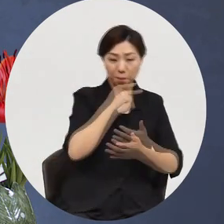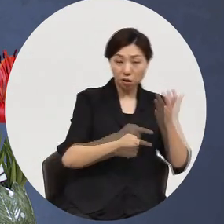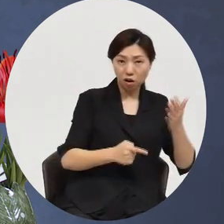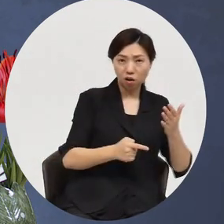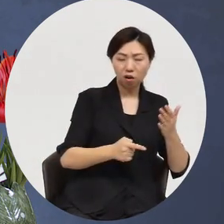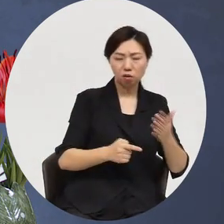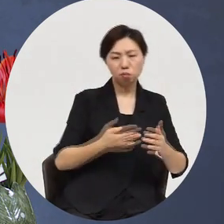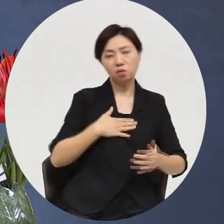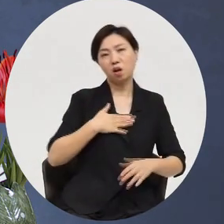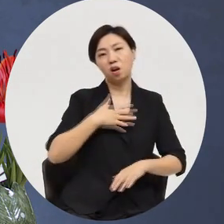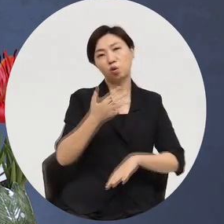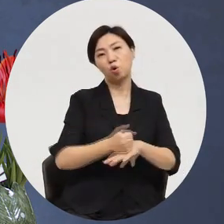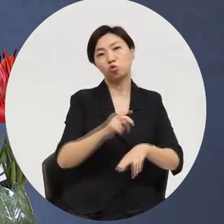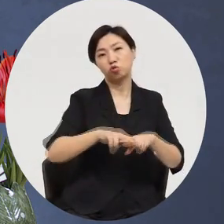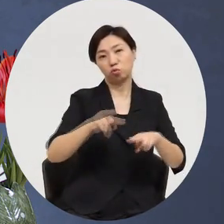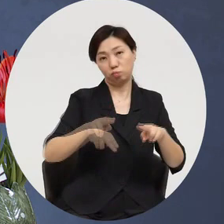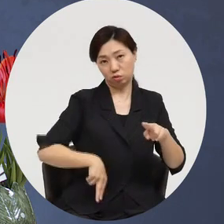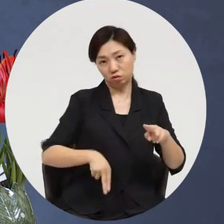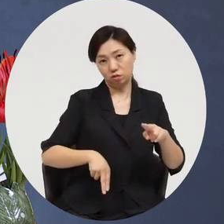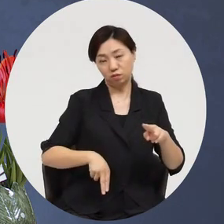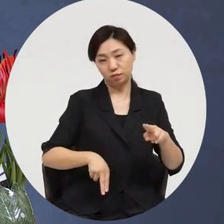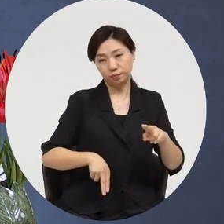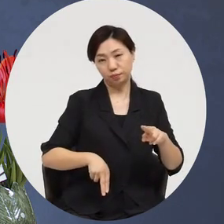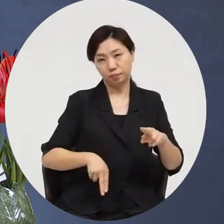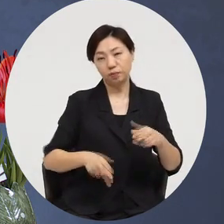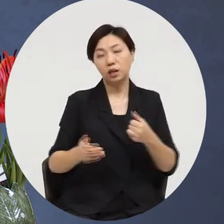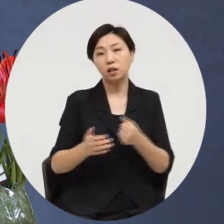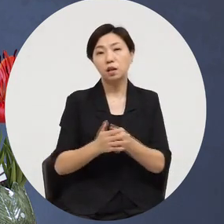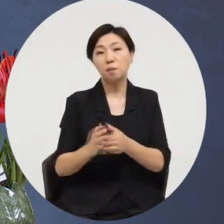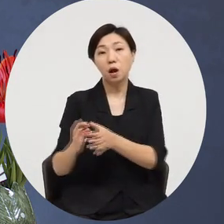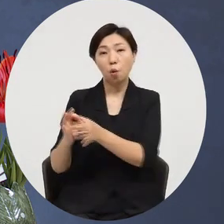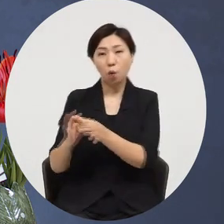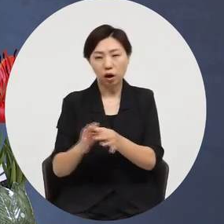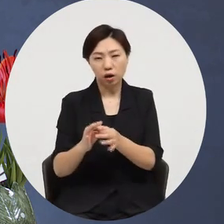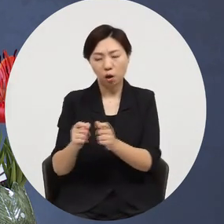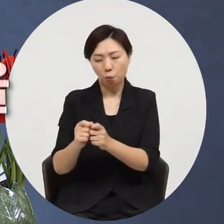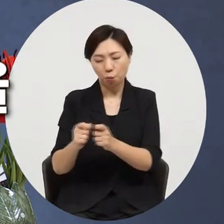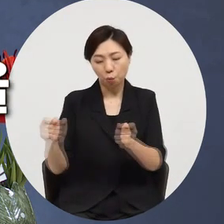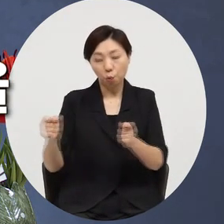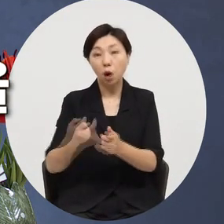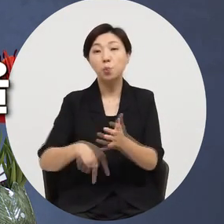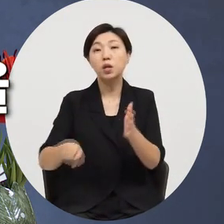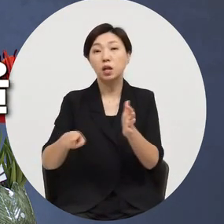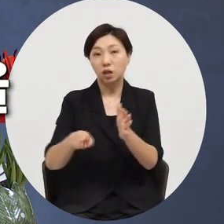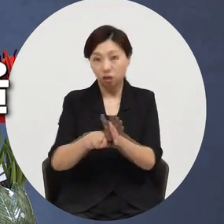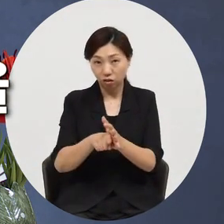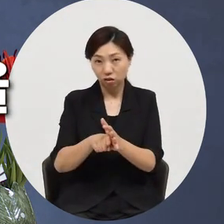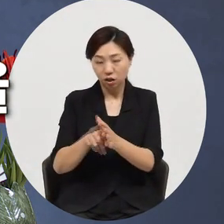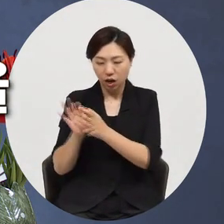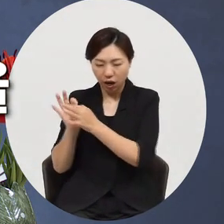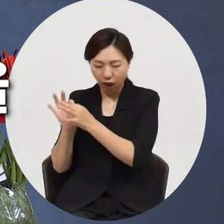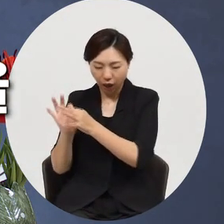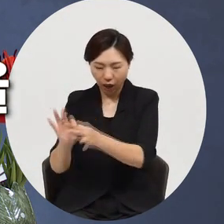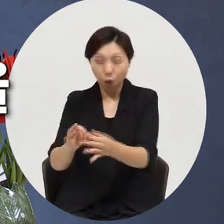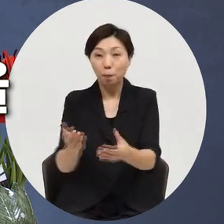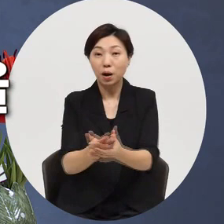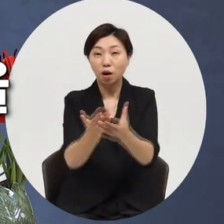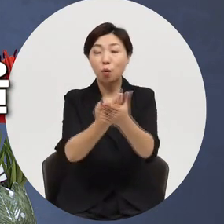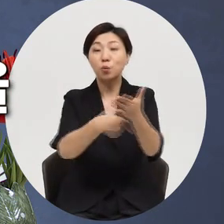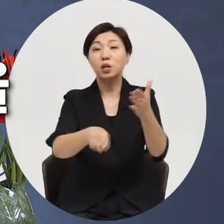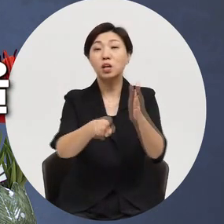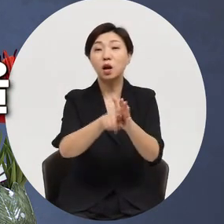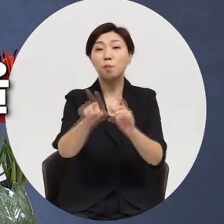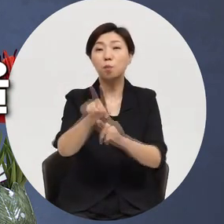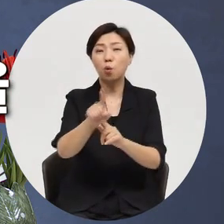참아. 그만두지. 그러니까 관계를 뭐든지 오래 지속하려면 지속 가능한 발전을